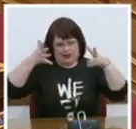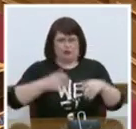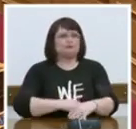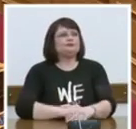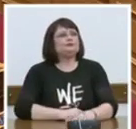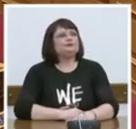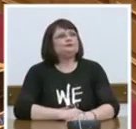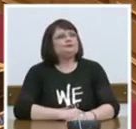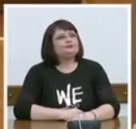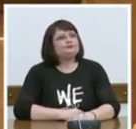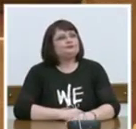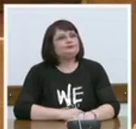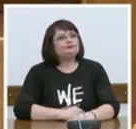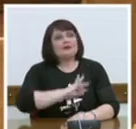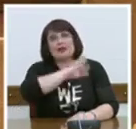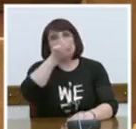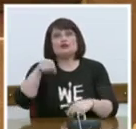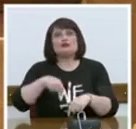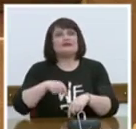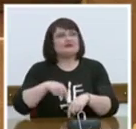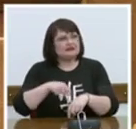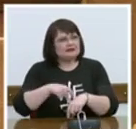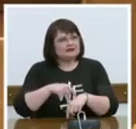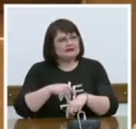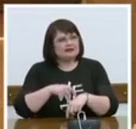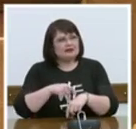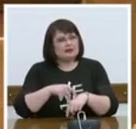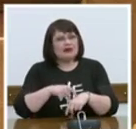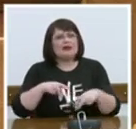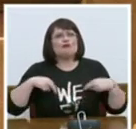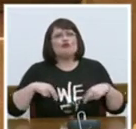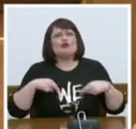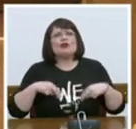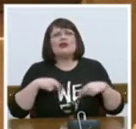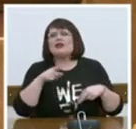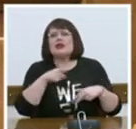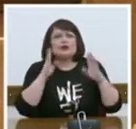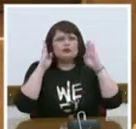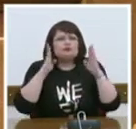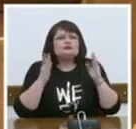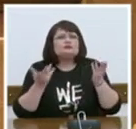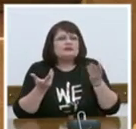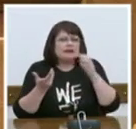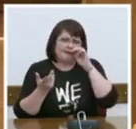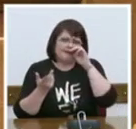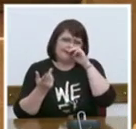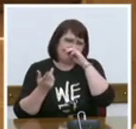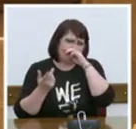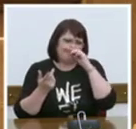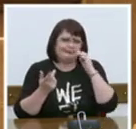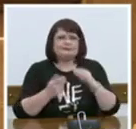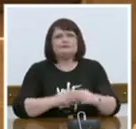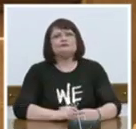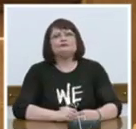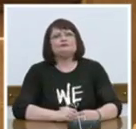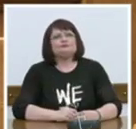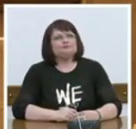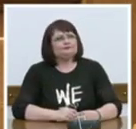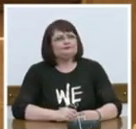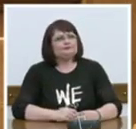Βέβαια, μέχρι σήμερα ελήψη τέτοιου Υπουργείου τα δείγματα γραφής της κυβέρνησης ήταν